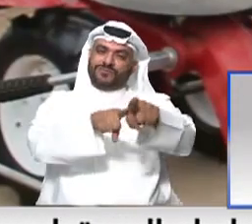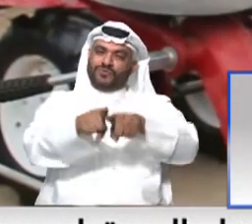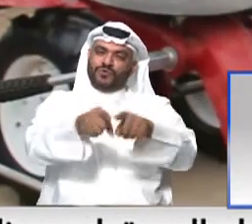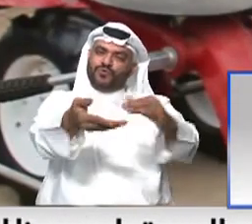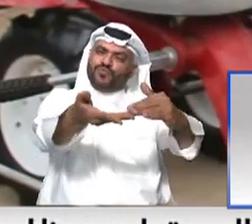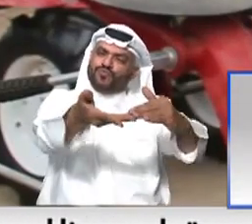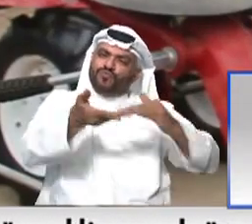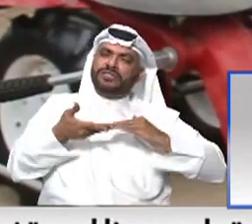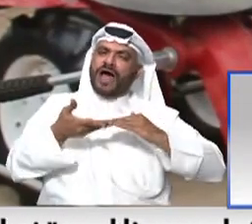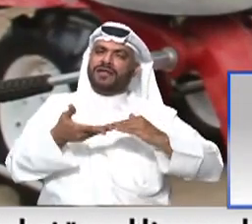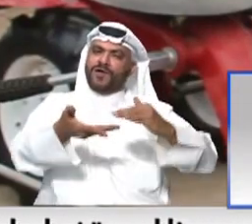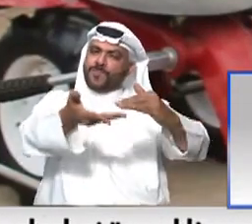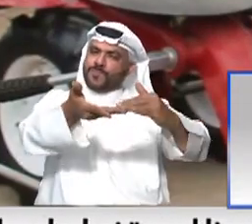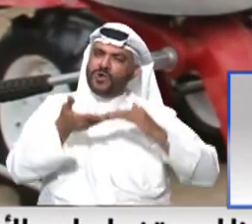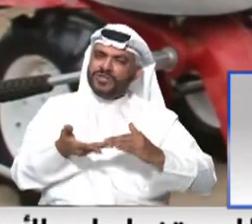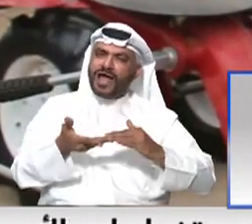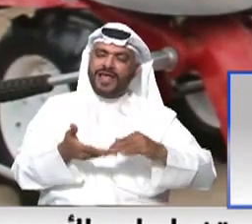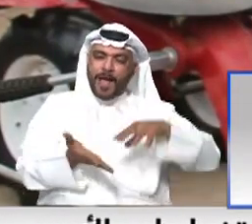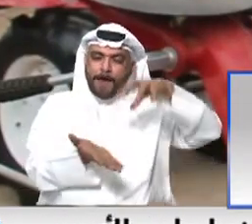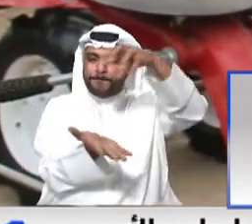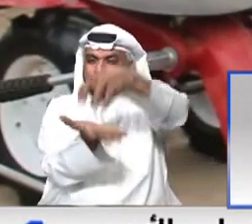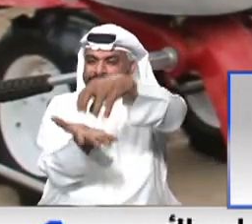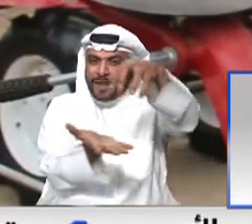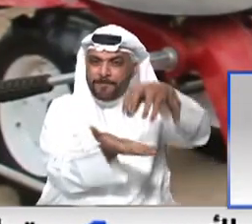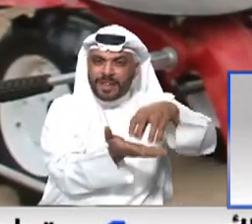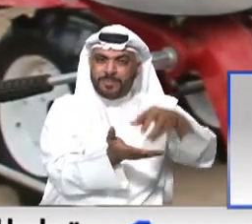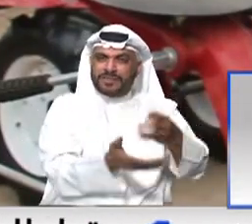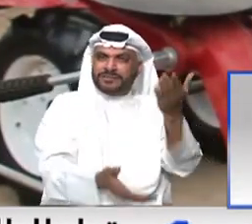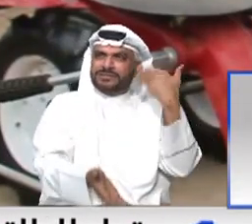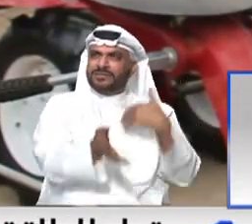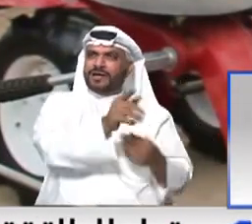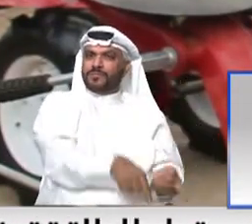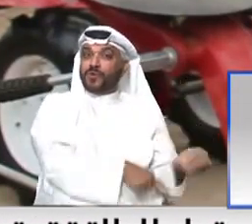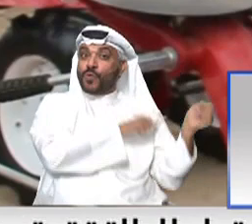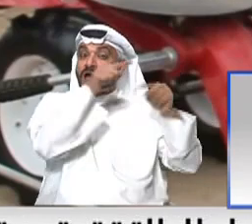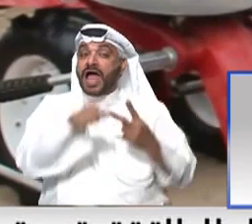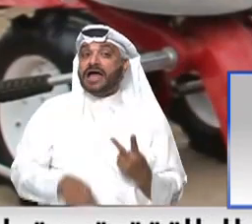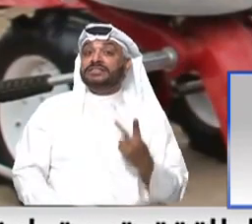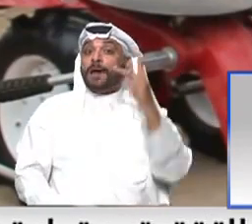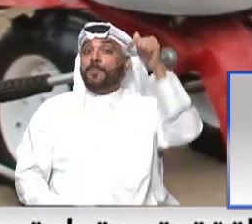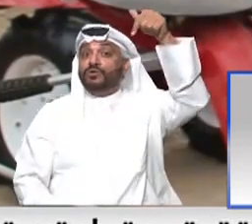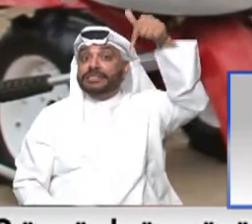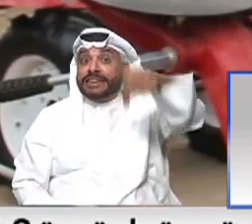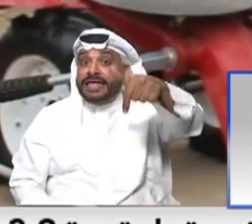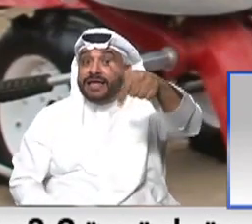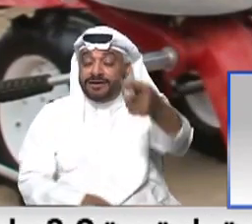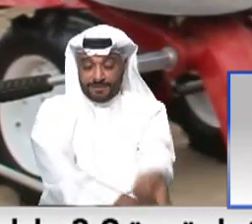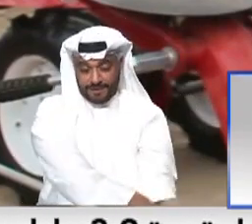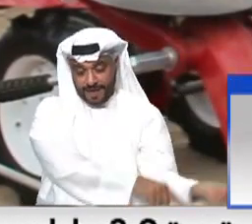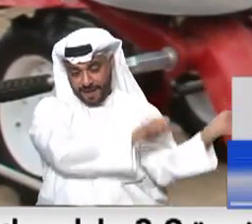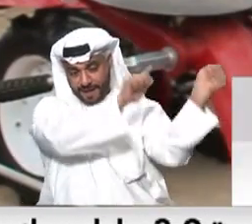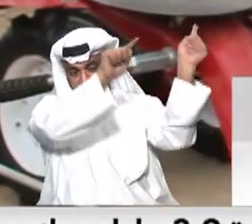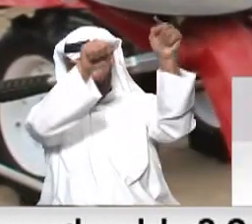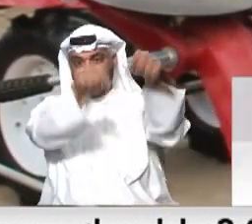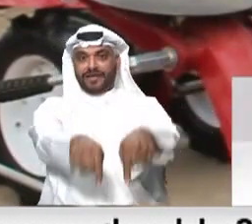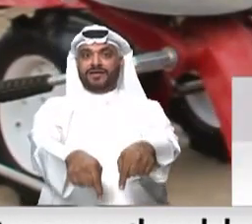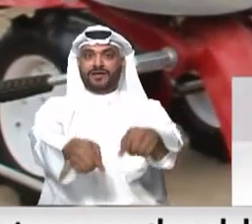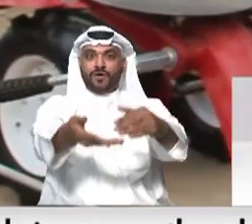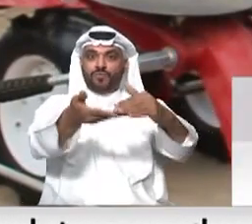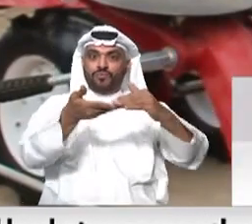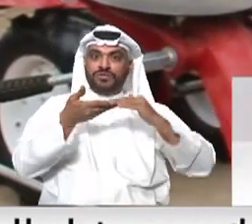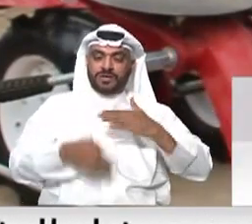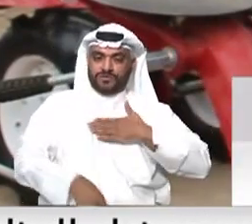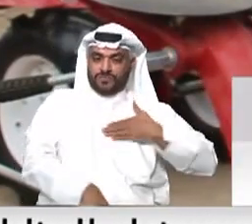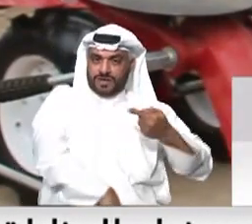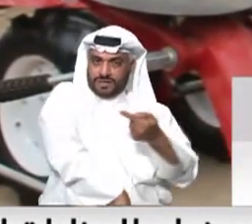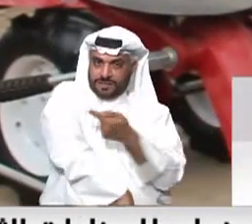أسهمت ودعمت مناطقنا منذ 67 مش من يومنا هذا في كل المجالات، في مجال الصحة، في مجال